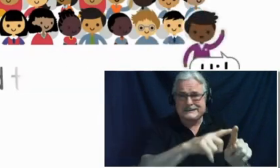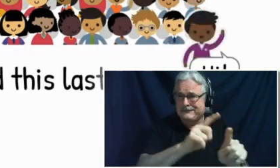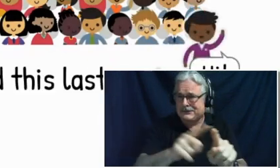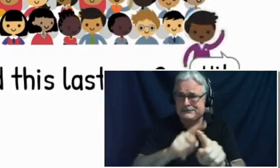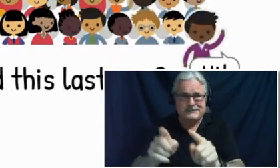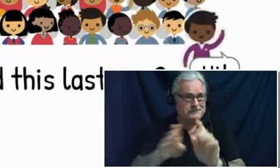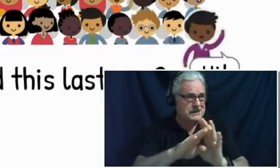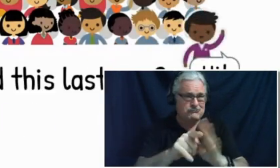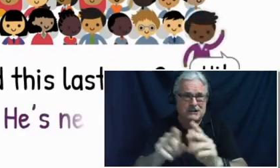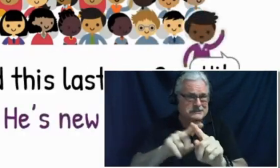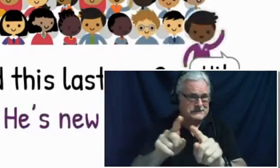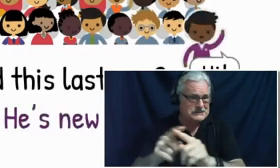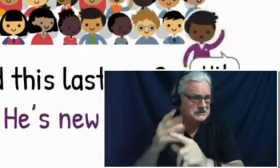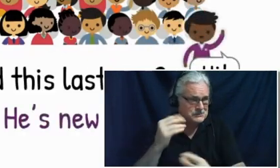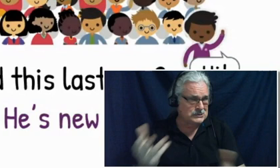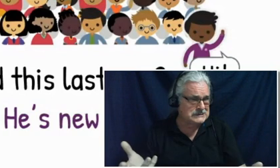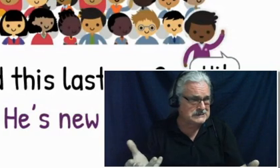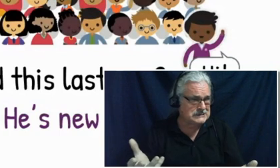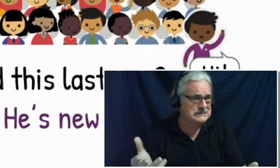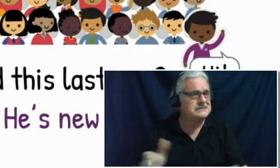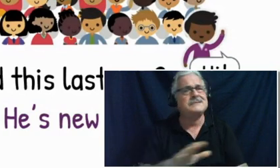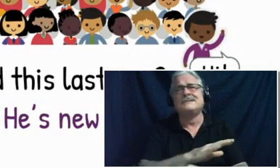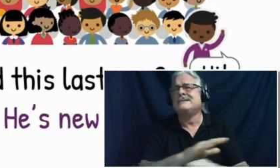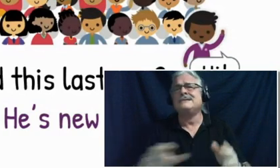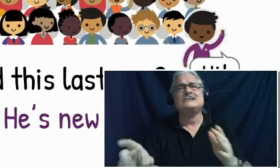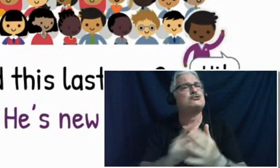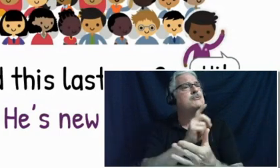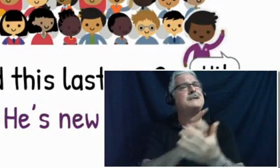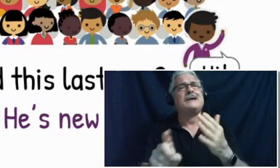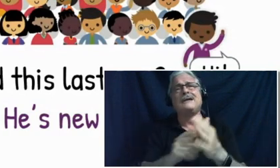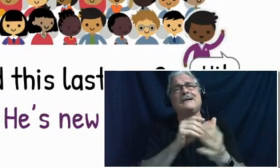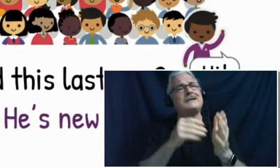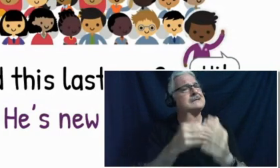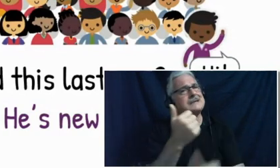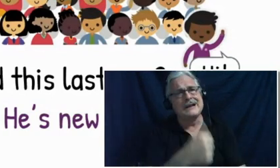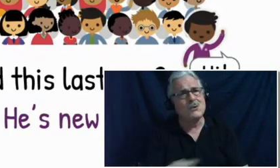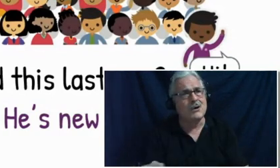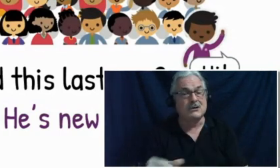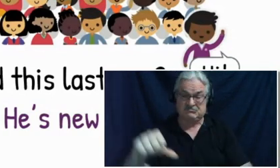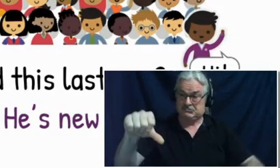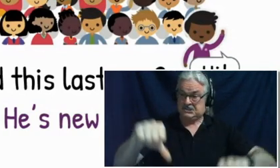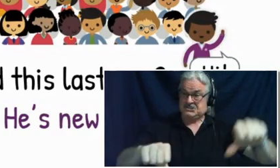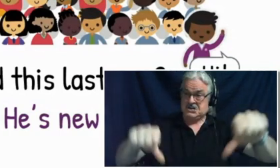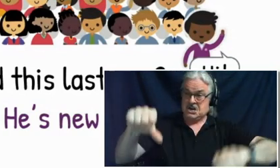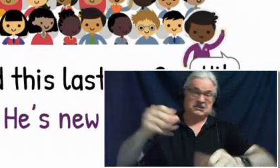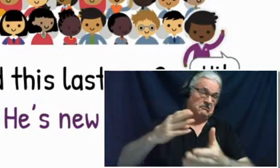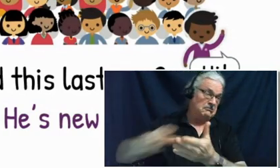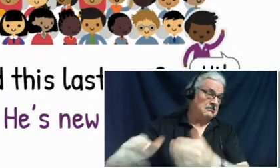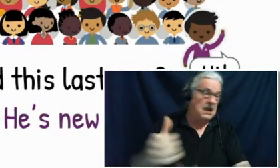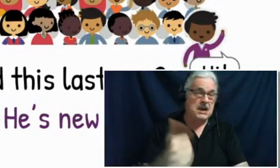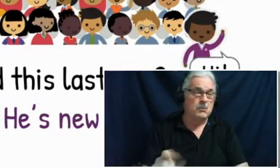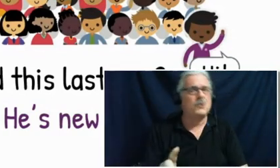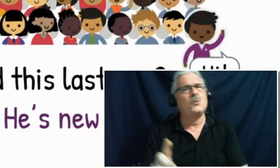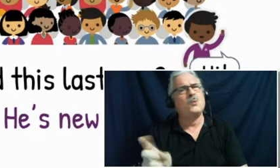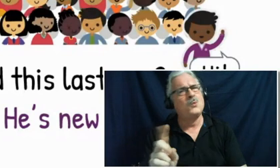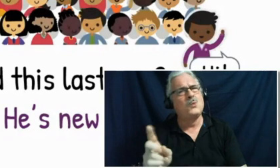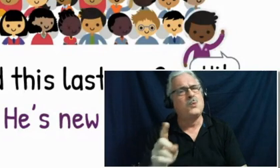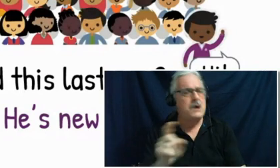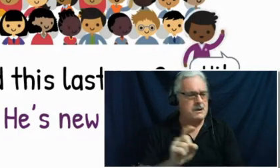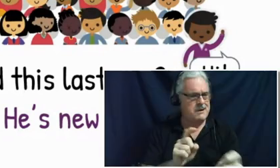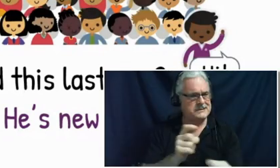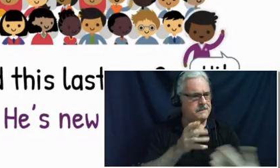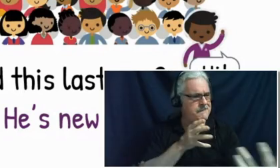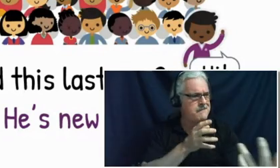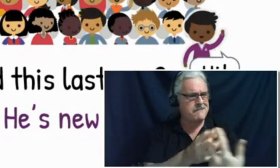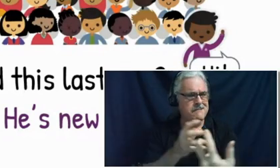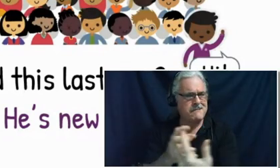inhérentes. Personne ne doit être victime de la discrimination. Personne ne doit être rejeté. L'inclusion, c'est s'adapter